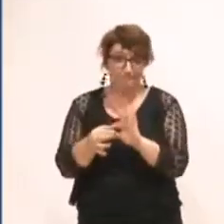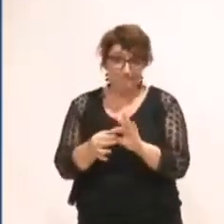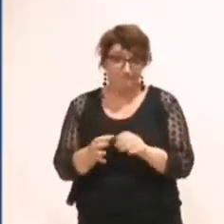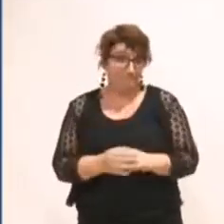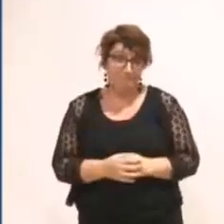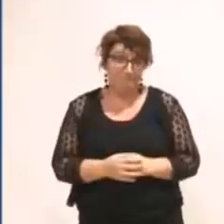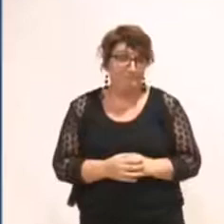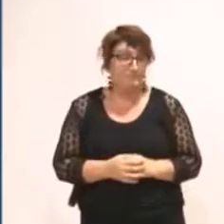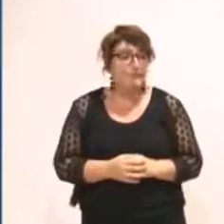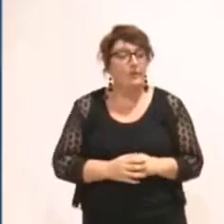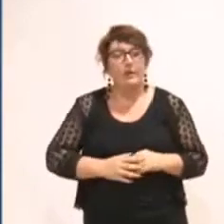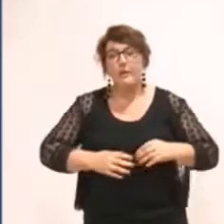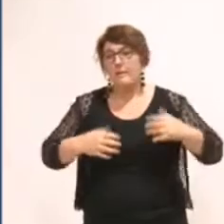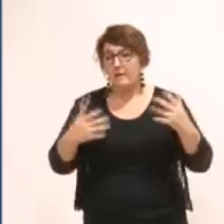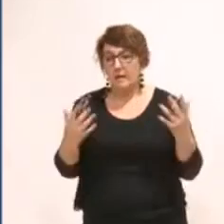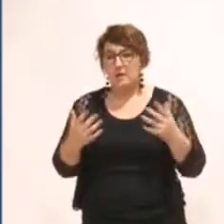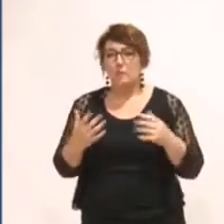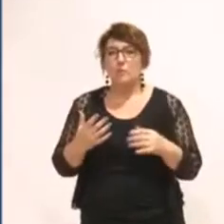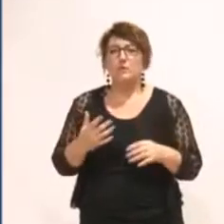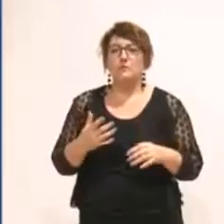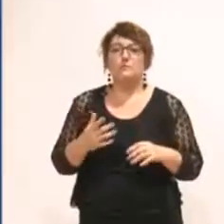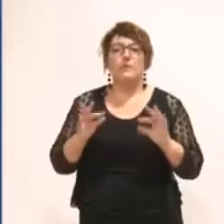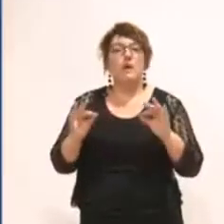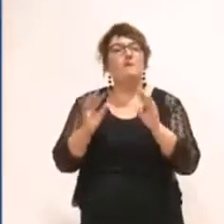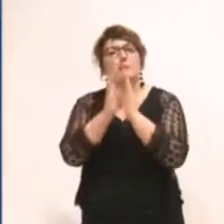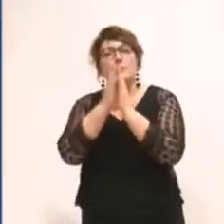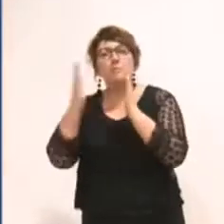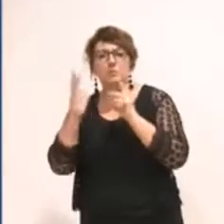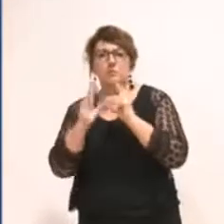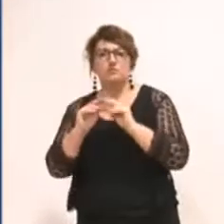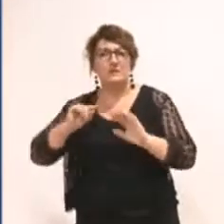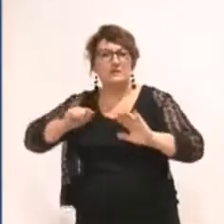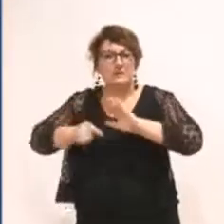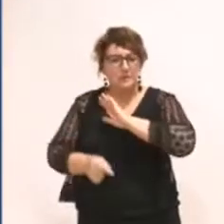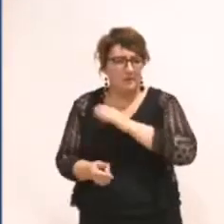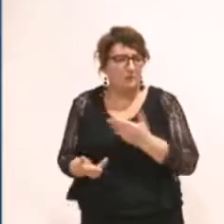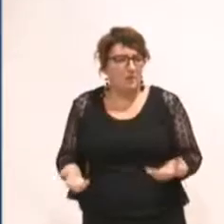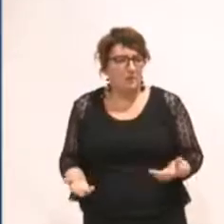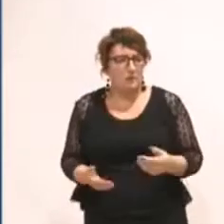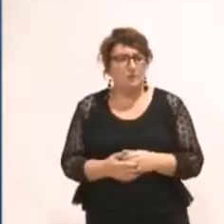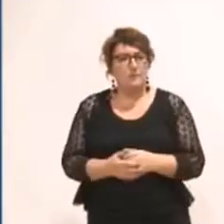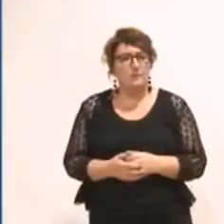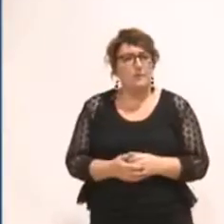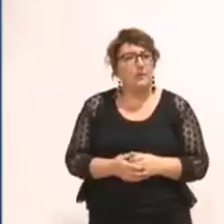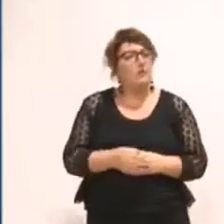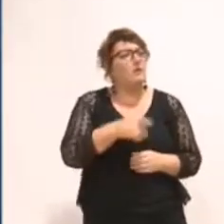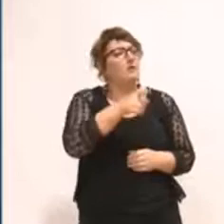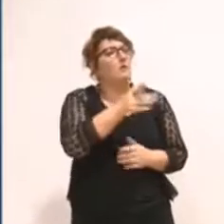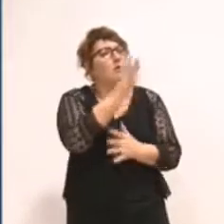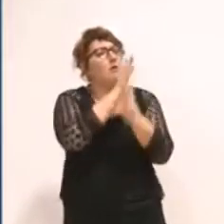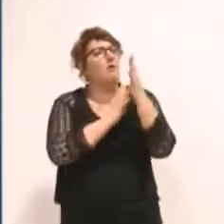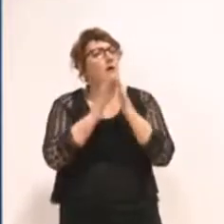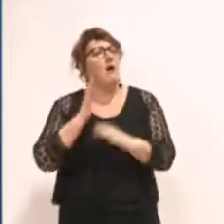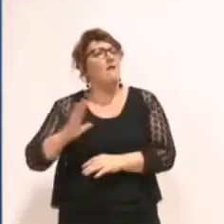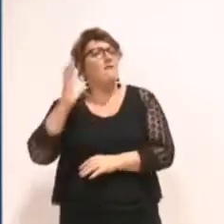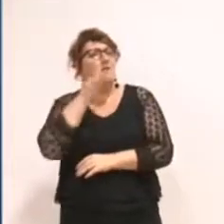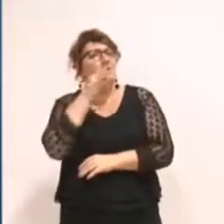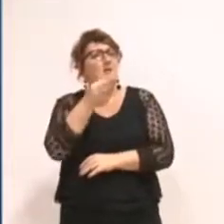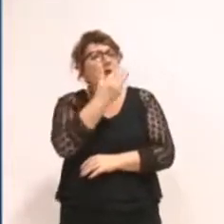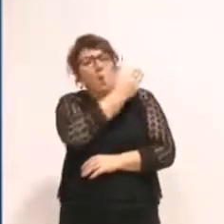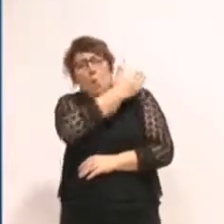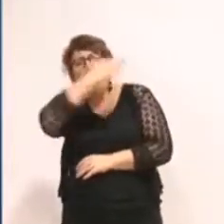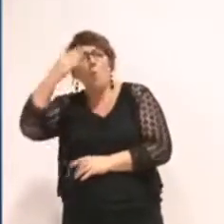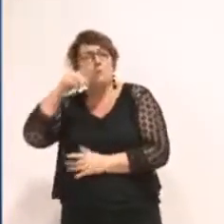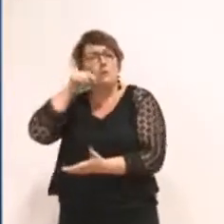Alors, je vais venir un peu sur le contenu. Vous ne parlez plus de tiers-lieux. Hein, vous avez parlé de tiers-lieux